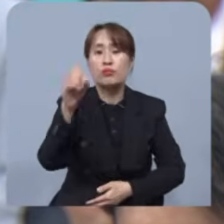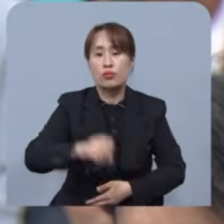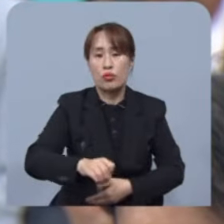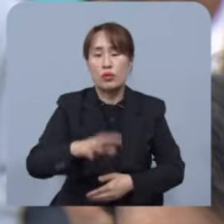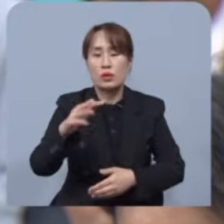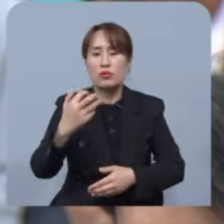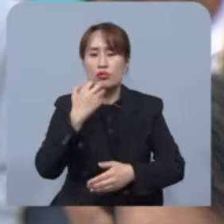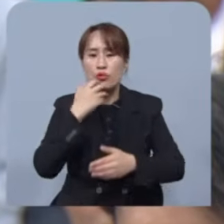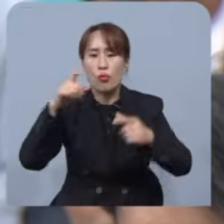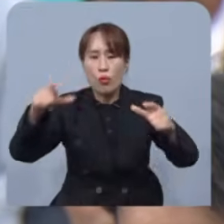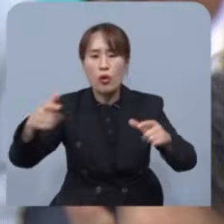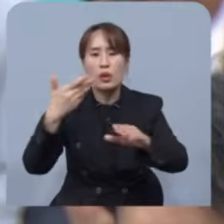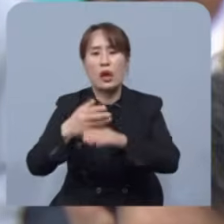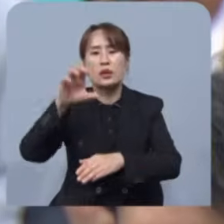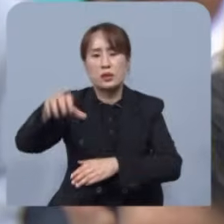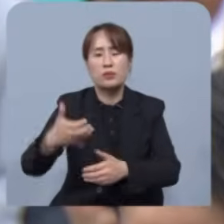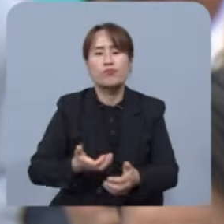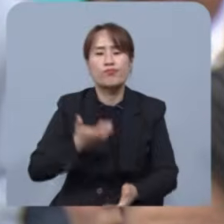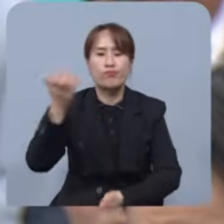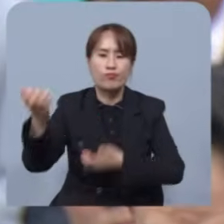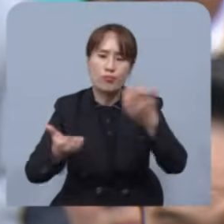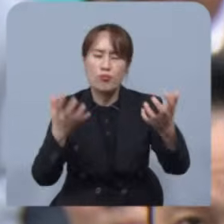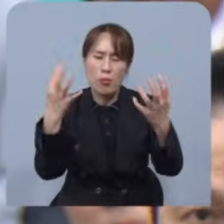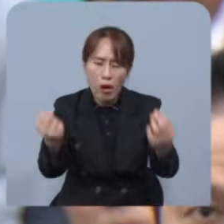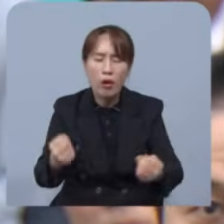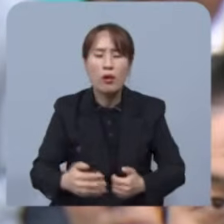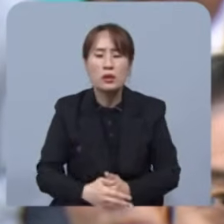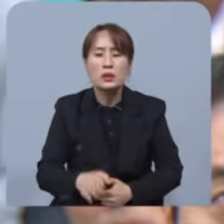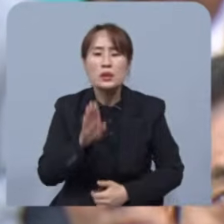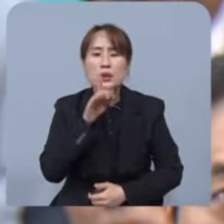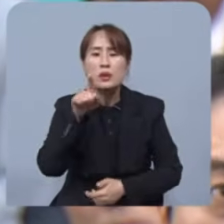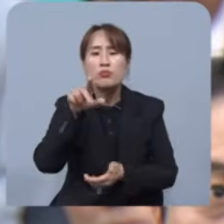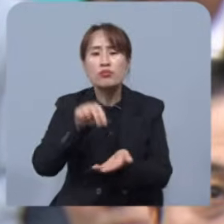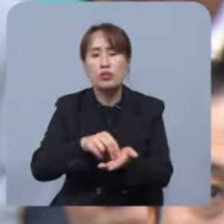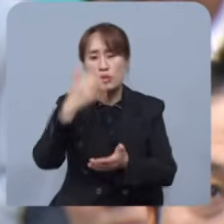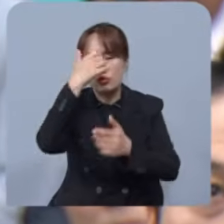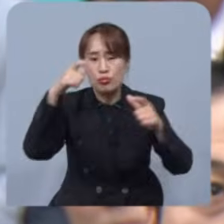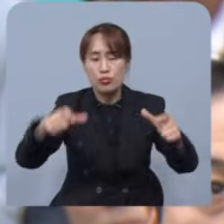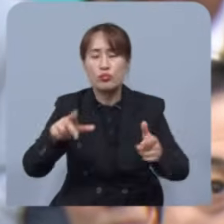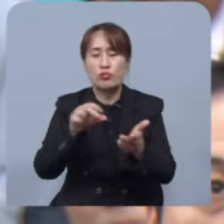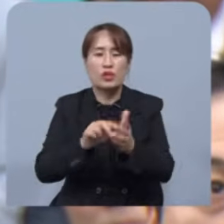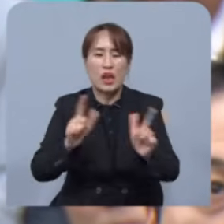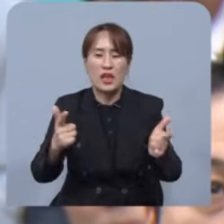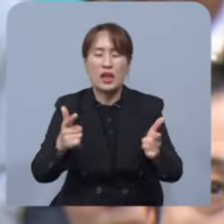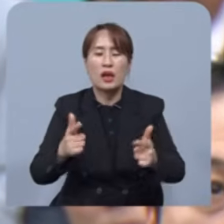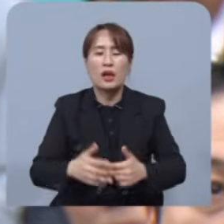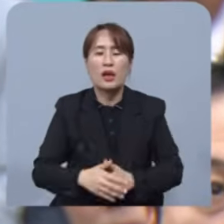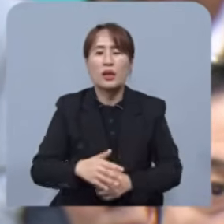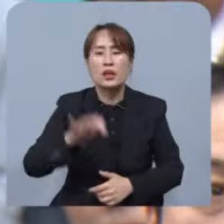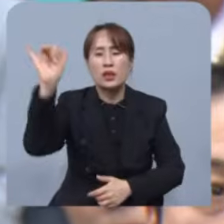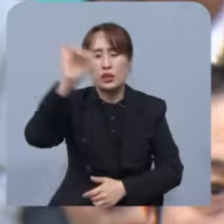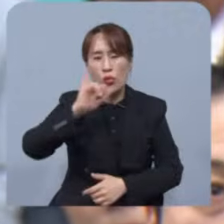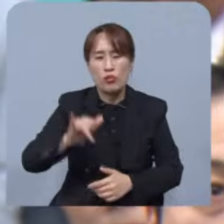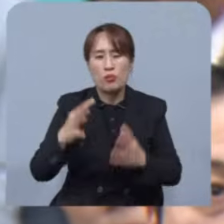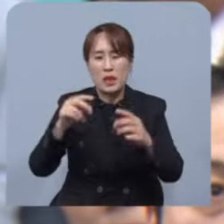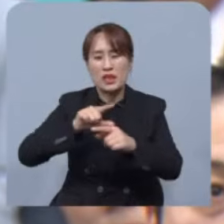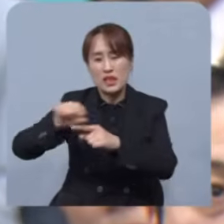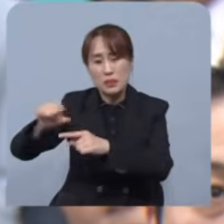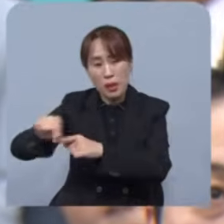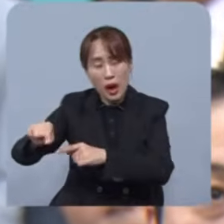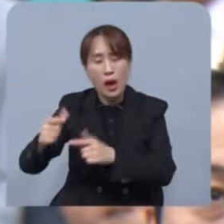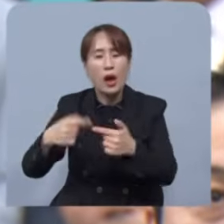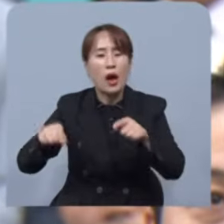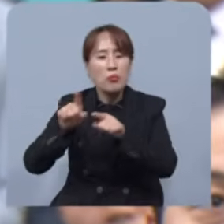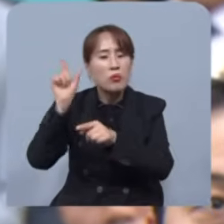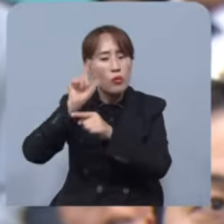지금 수도권이나 다른 지역으로 유출되고 있습니다. 사실 이 문제는 충북만의 문제가 아니라 전국 많은 지역이